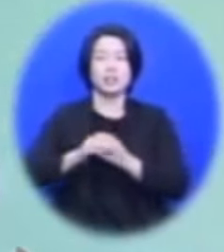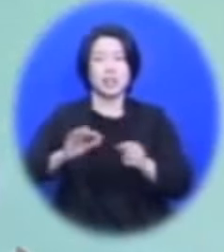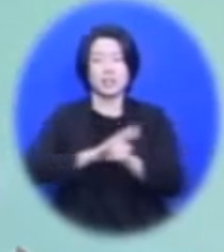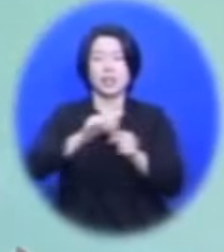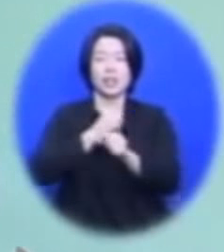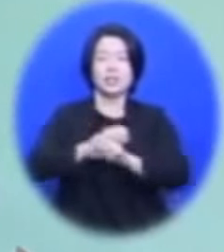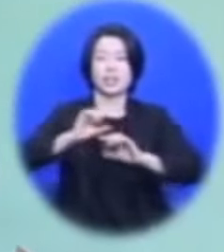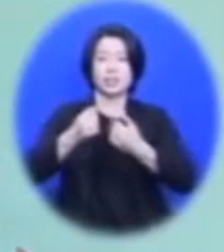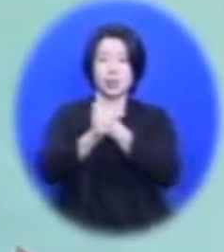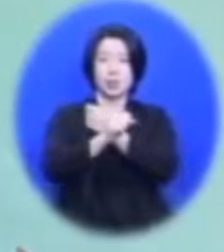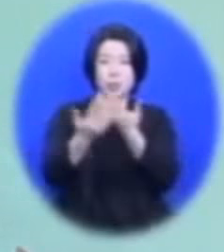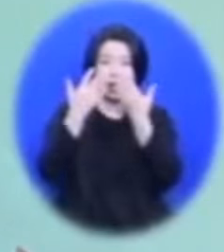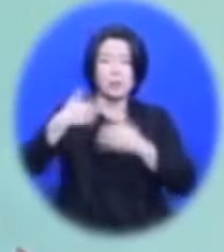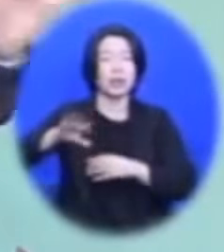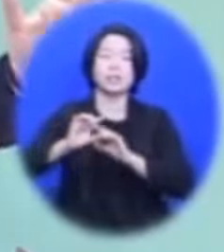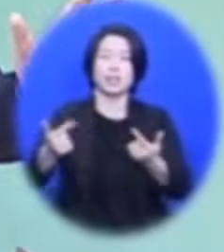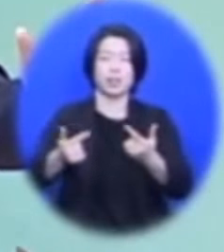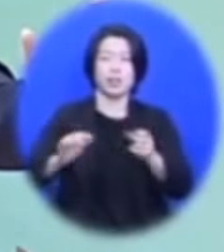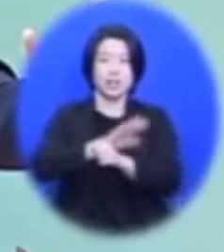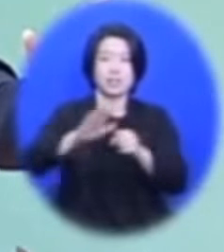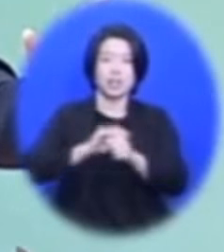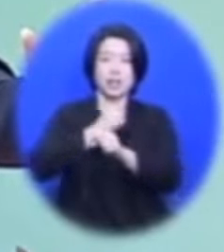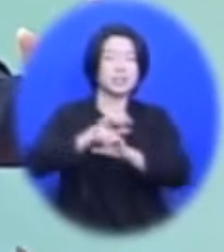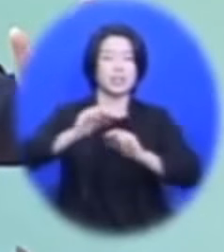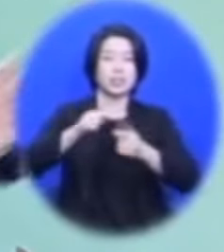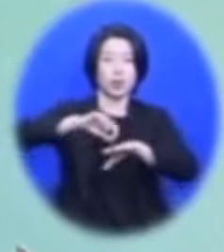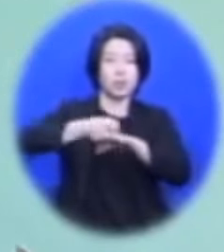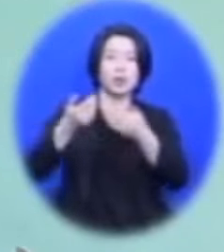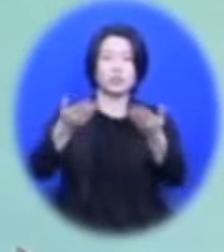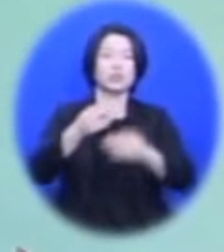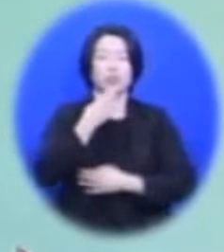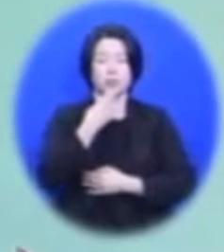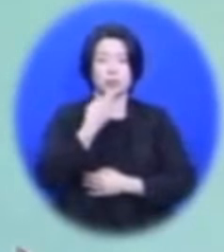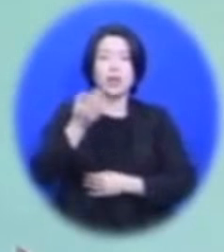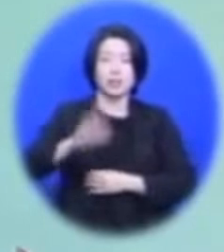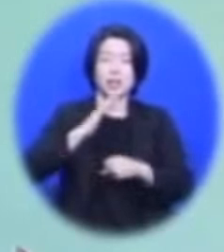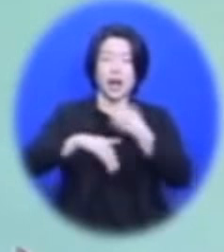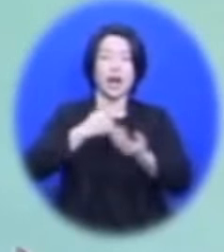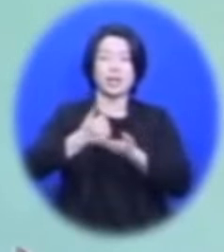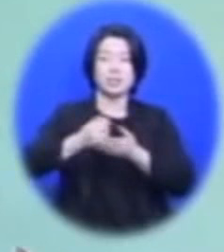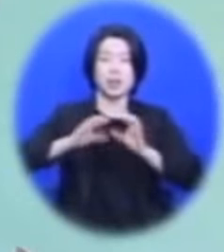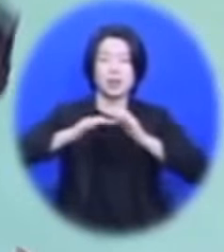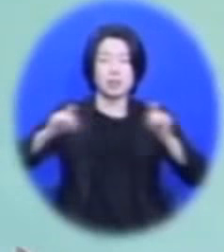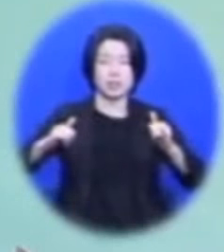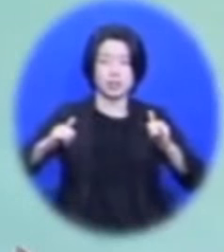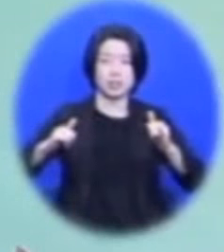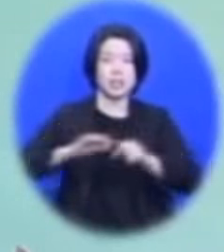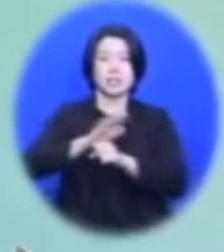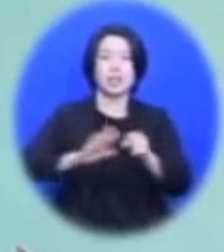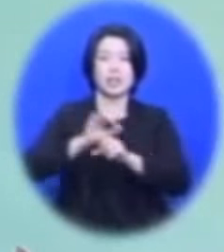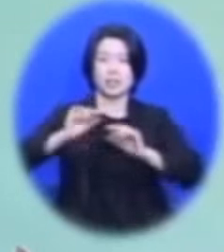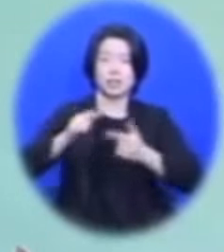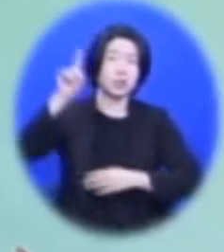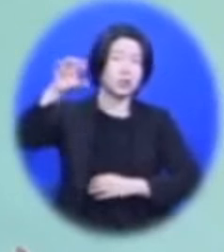않습니다. 사랑 안 한다고 벌 받지도 않아요. 그런데 하나님의 백성은 사랑하지 않으면 천국 못 들어갑니다.